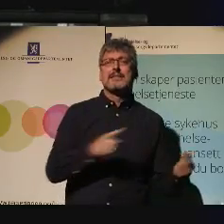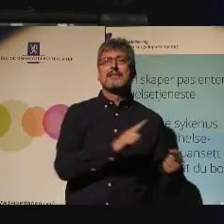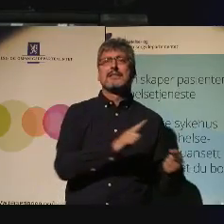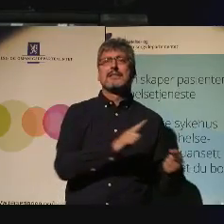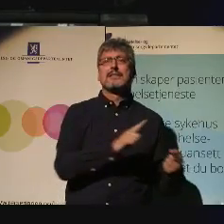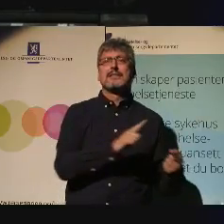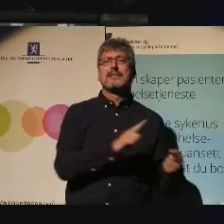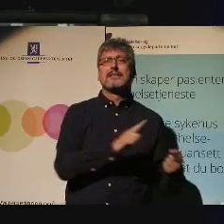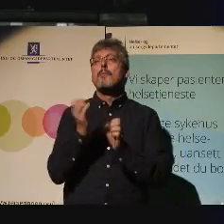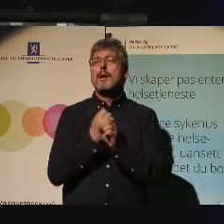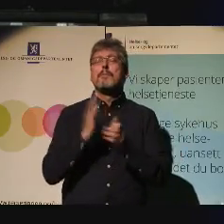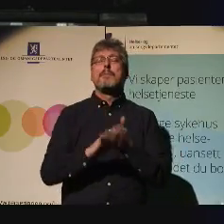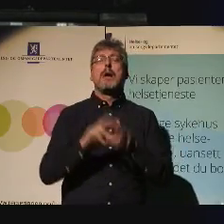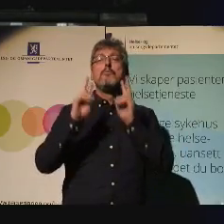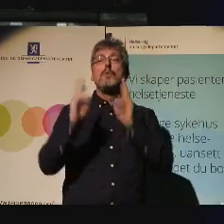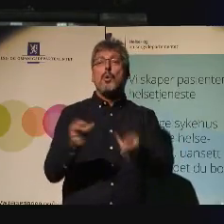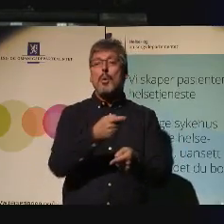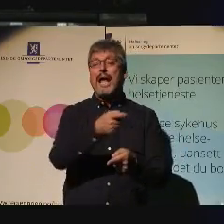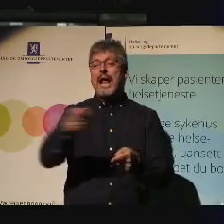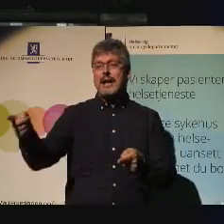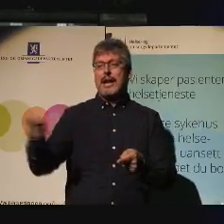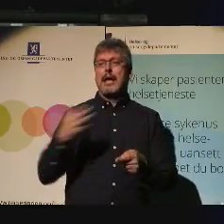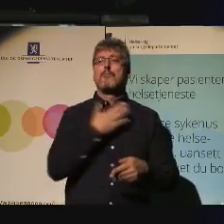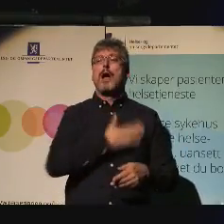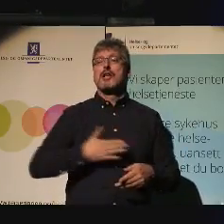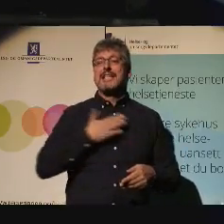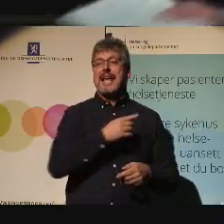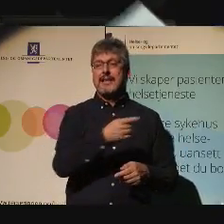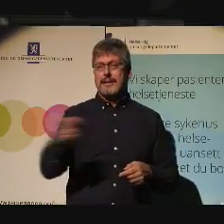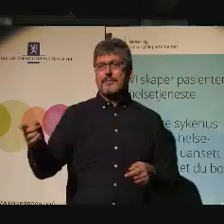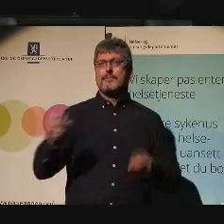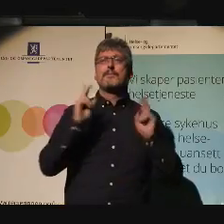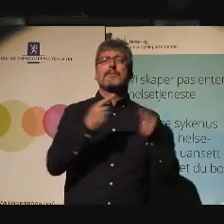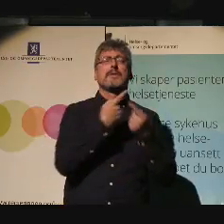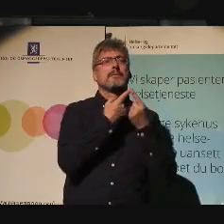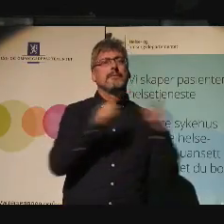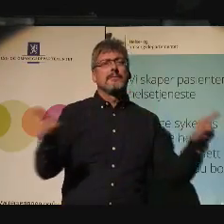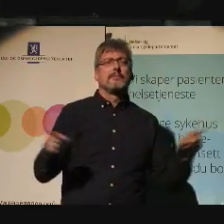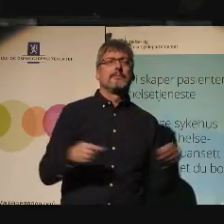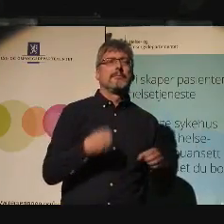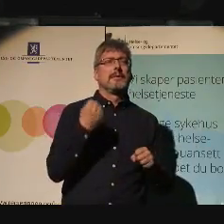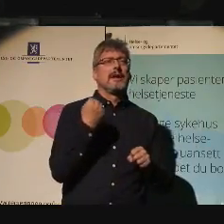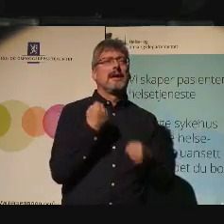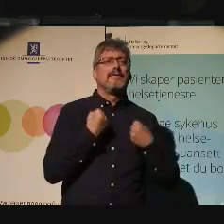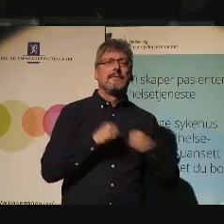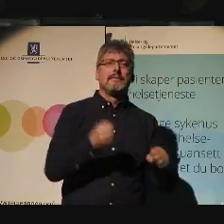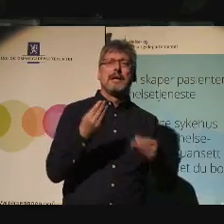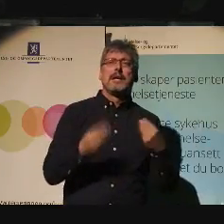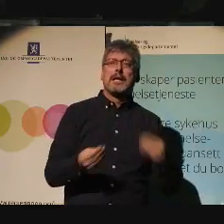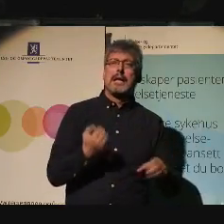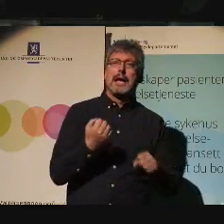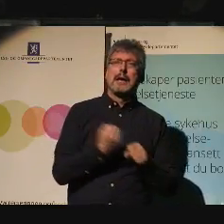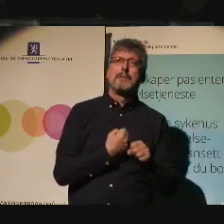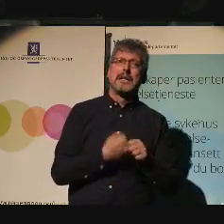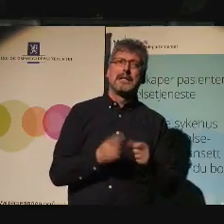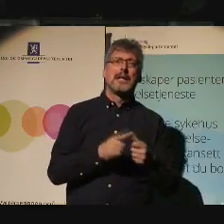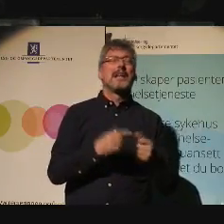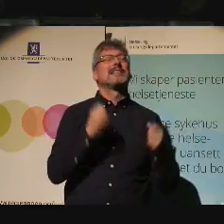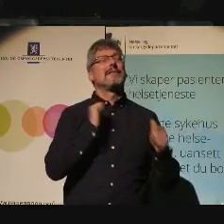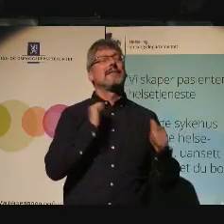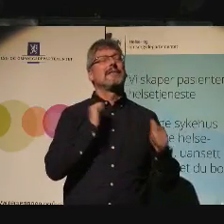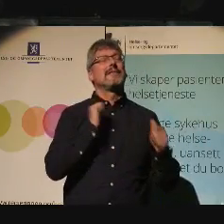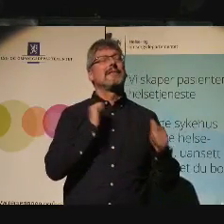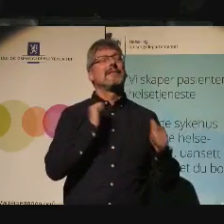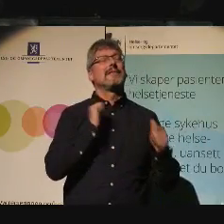med brukerne, med pasientene. Og vi bruker ulike virkemidler. Det er naturligvis de faglige